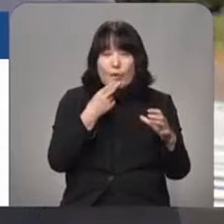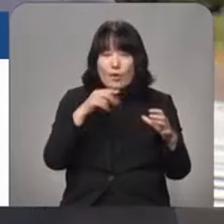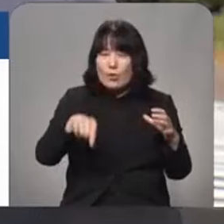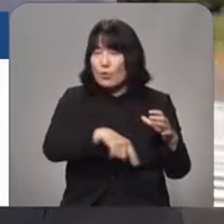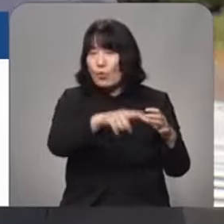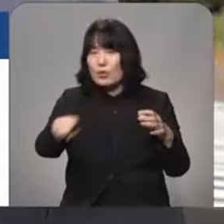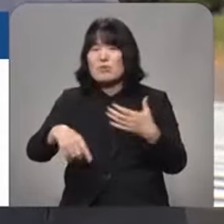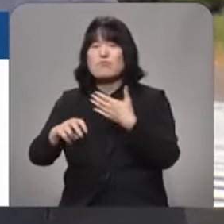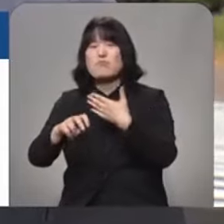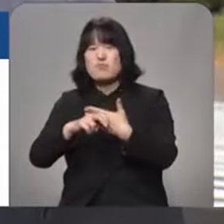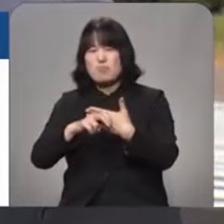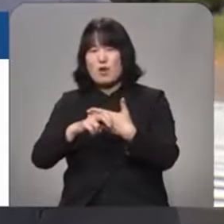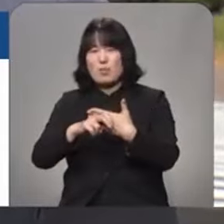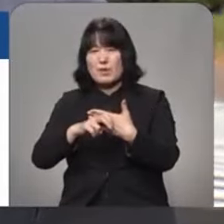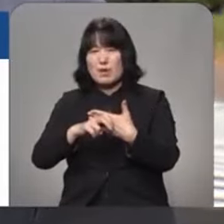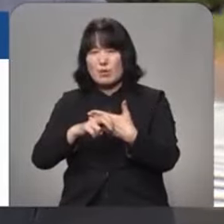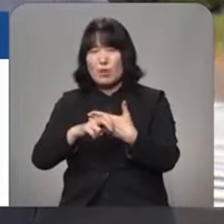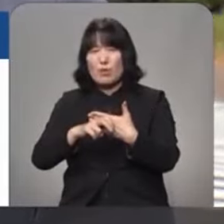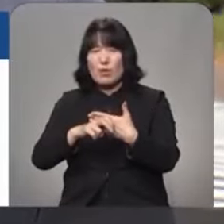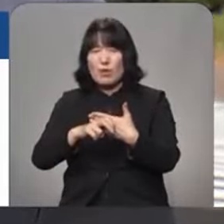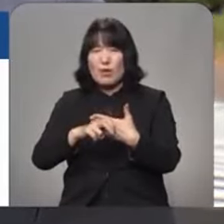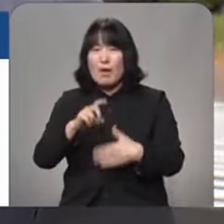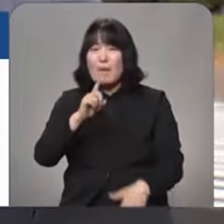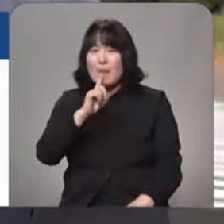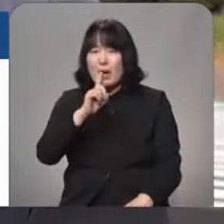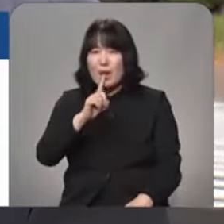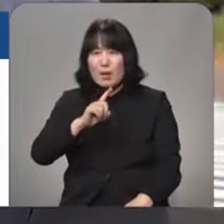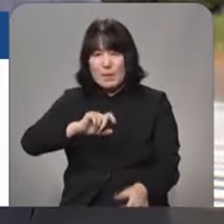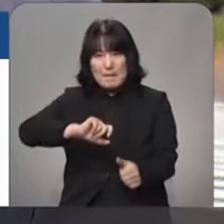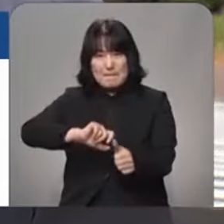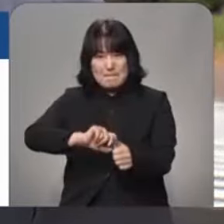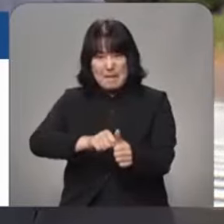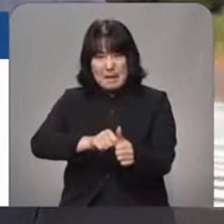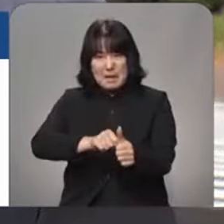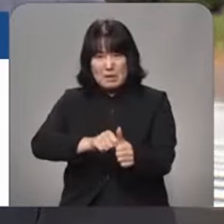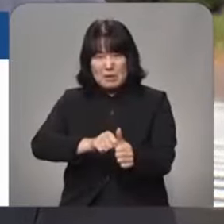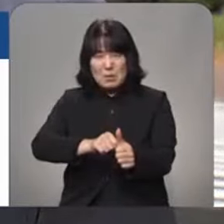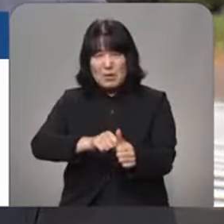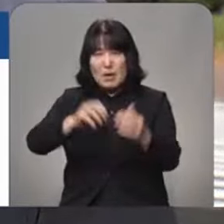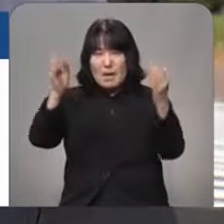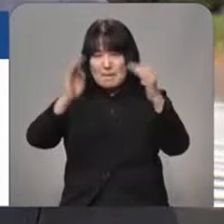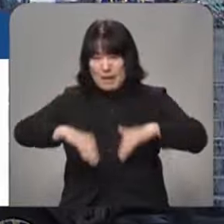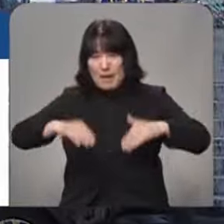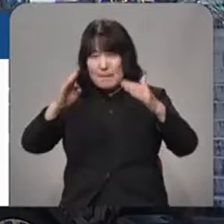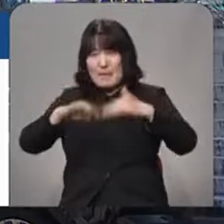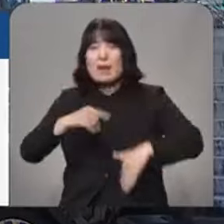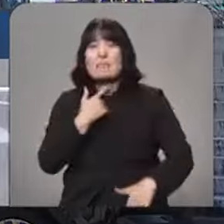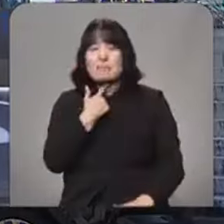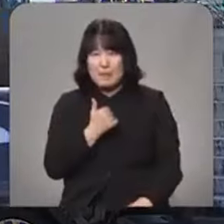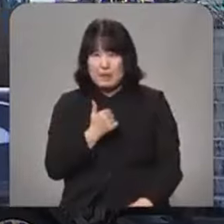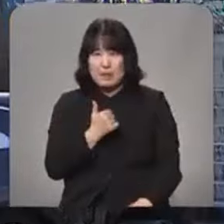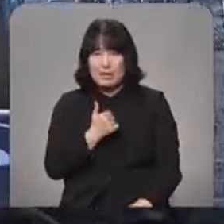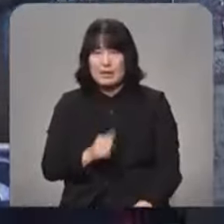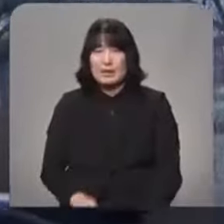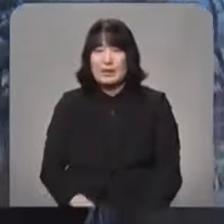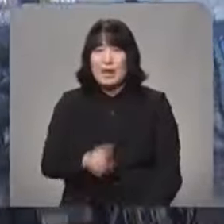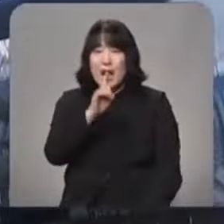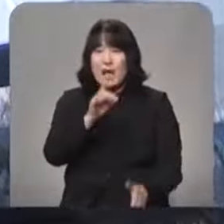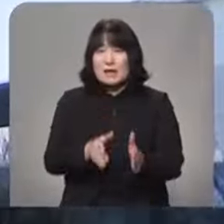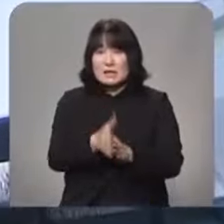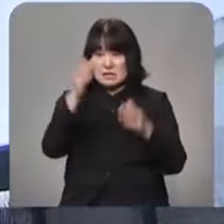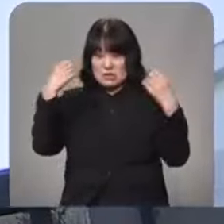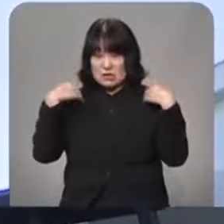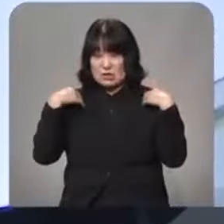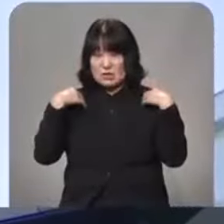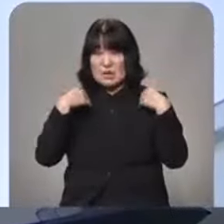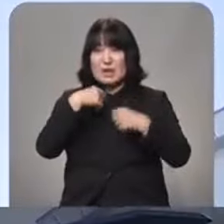불법 광고물이라고 볼 수밖에 없다라고 하면서 굉장히 강력하고 엄정하게 이제 현수막 철거를 했었습니다. 강릉시는 불법